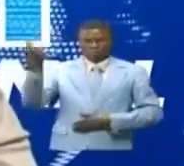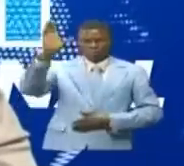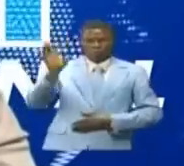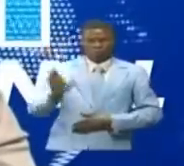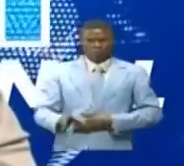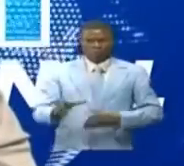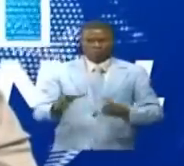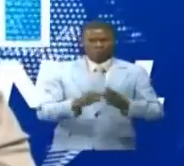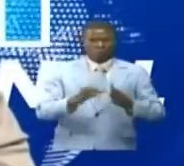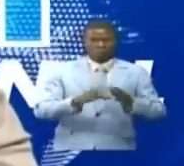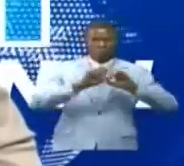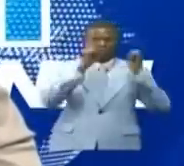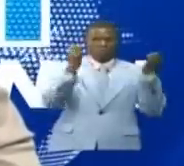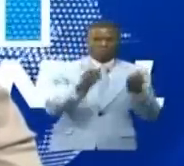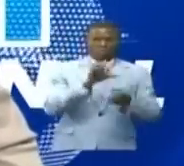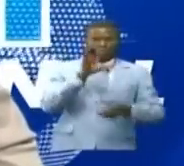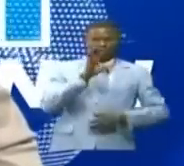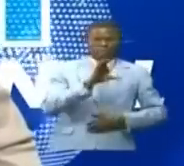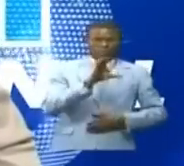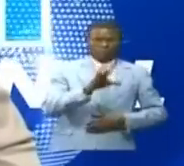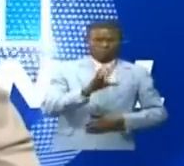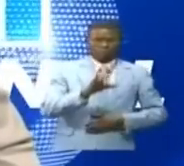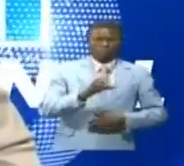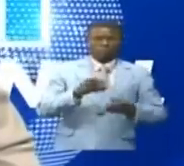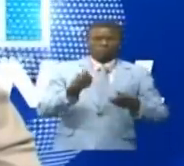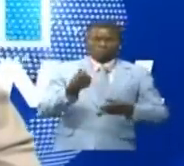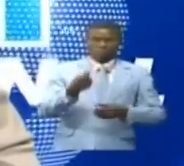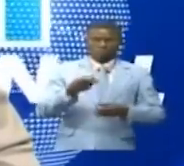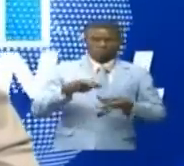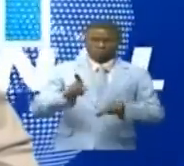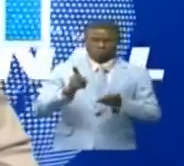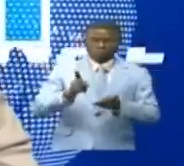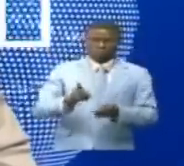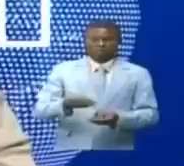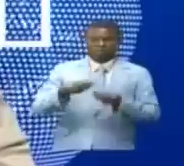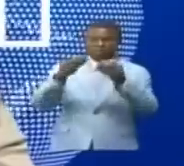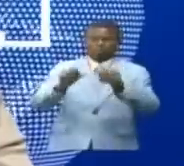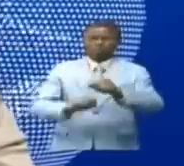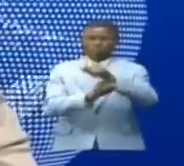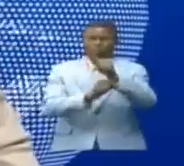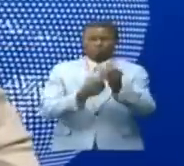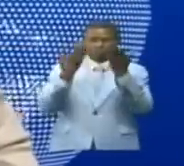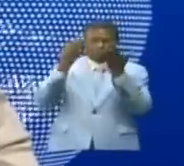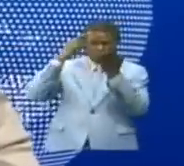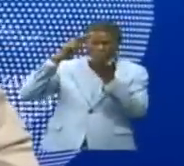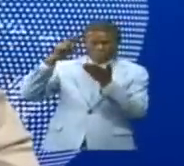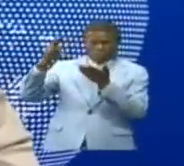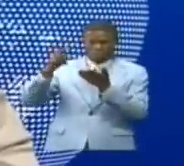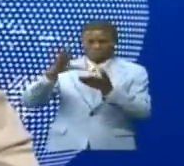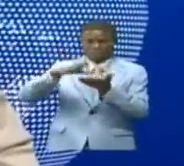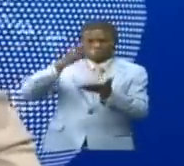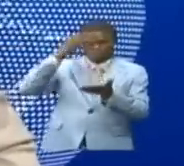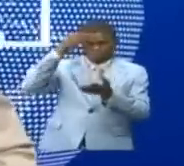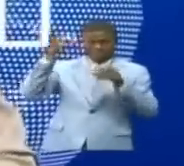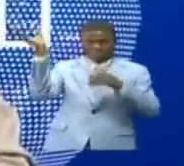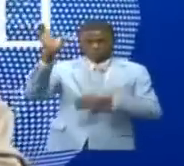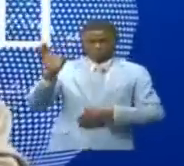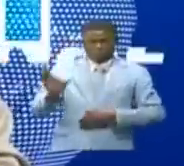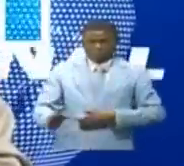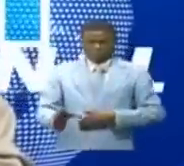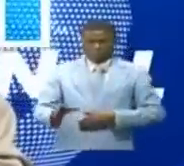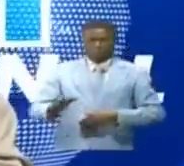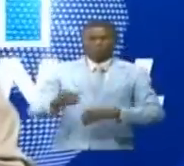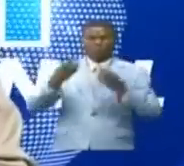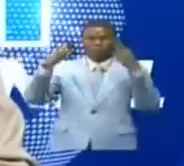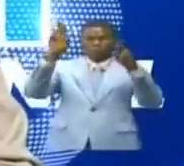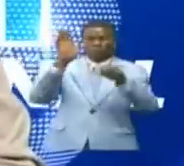central et la Sofibank. Ce montant va permettre de financer les études universitaires des élèves du Congo central qui ont satisfait